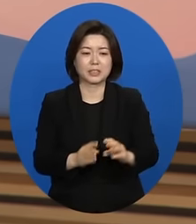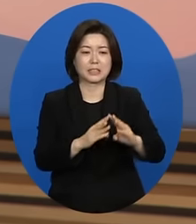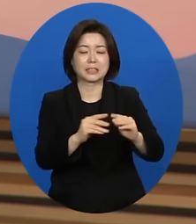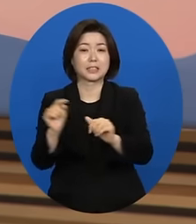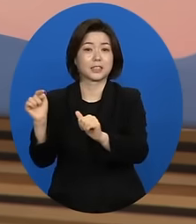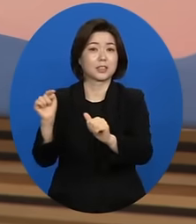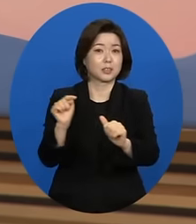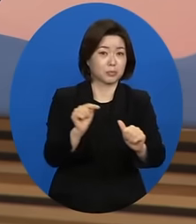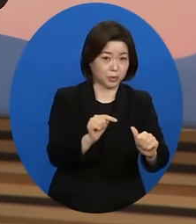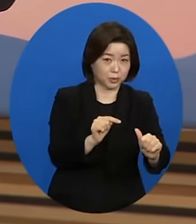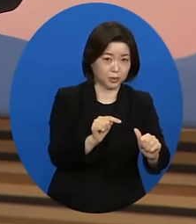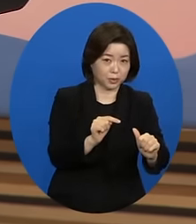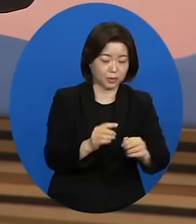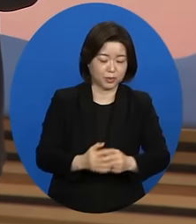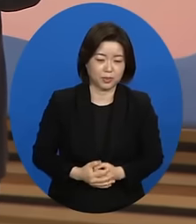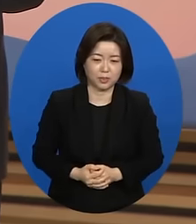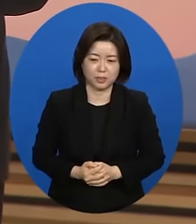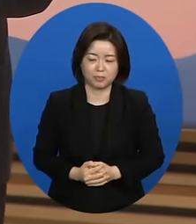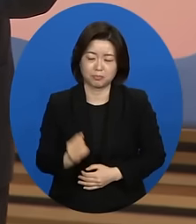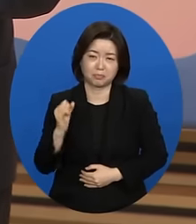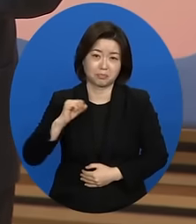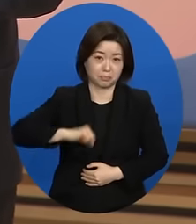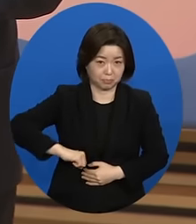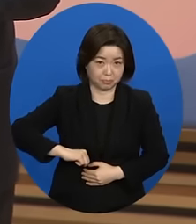지상명령을 순종하지